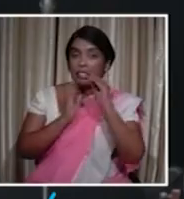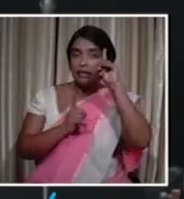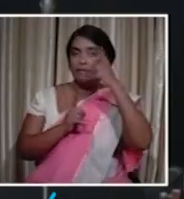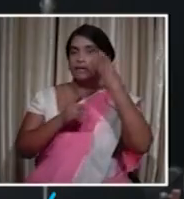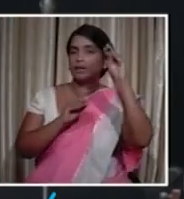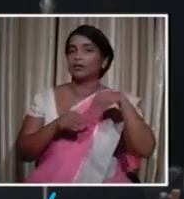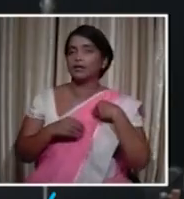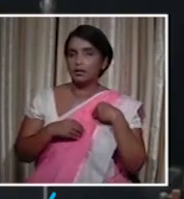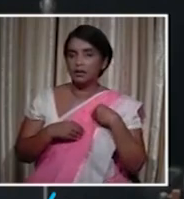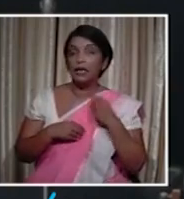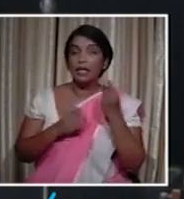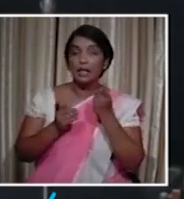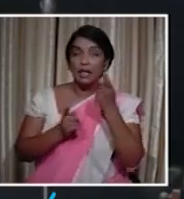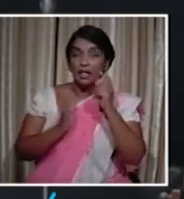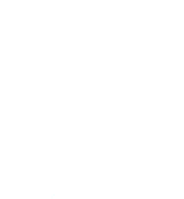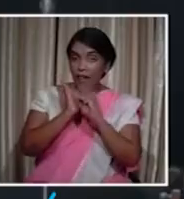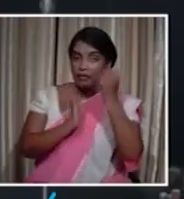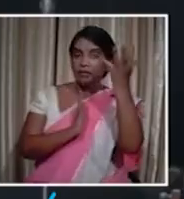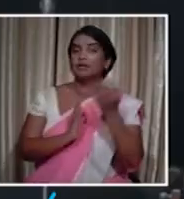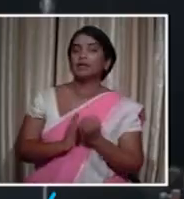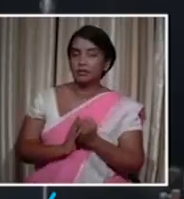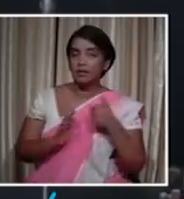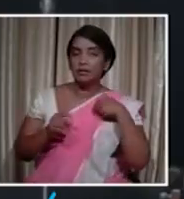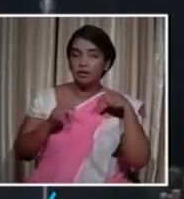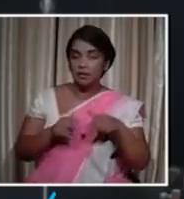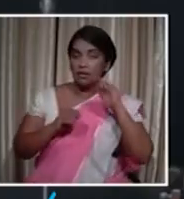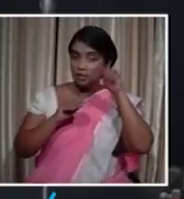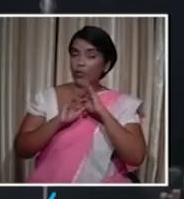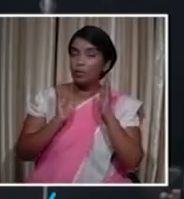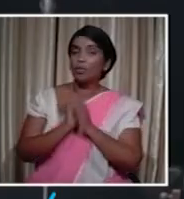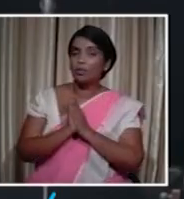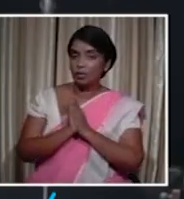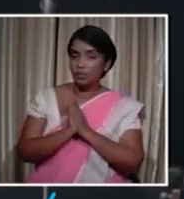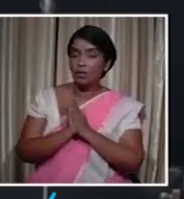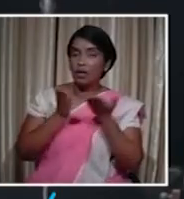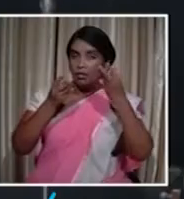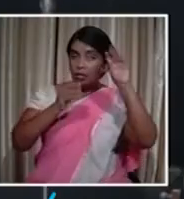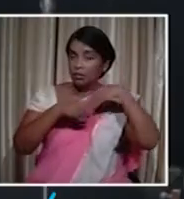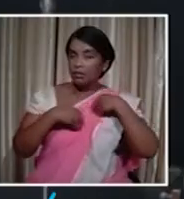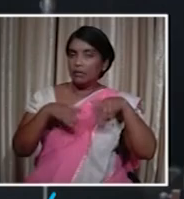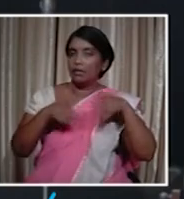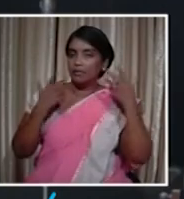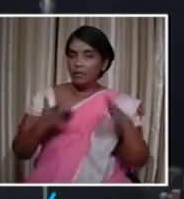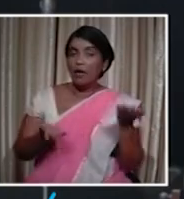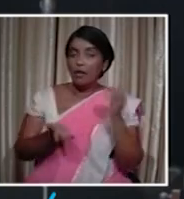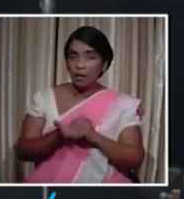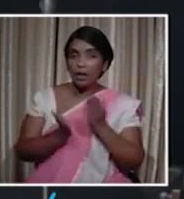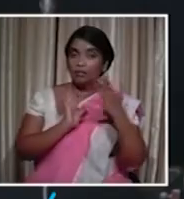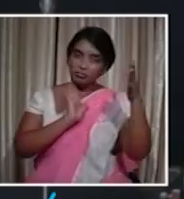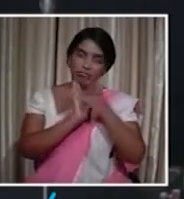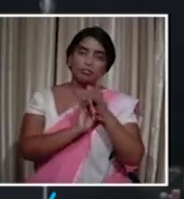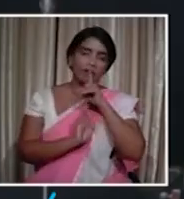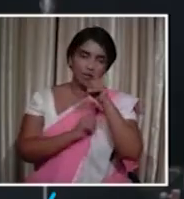විතරයි. ඉන්දියාවේ ක්‍රෙඩිට් ලයින් වලින් තමයි අපි අරගන්නේ. දැන් අපිට දීලා තියෙන මුදල් ටික අවසාන වේගෙන එනවා. අපි ආපහු ඉන්දියාව කතා